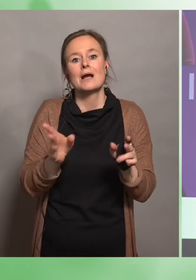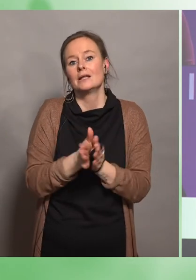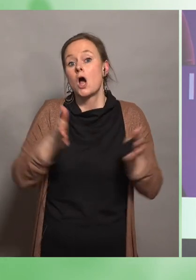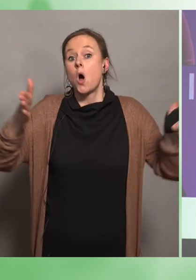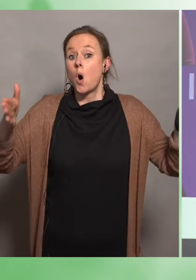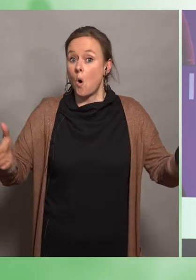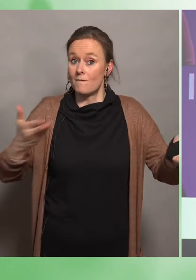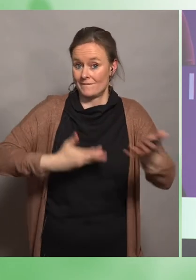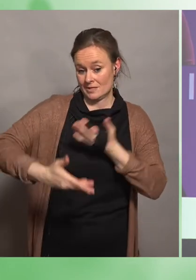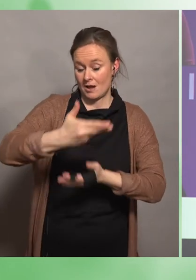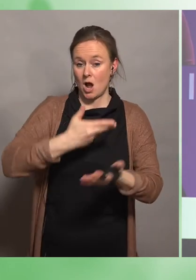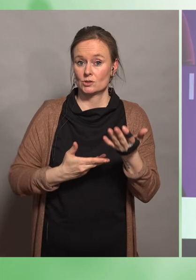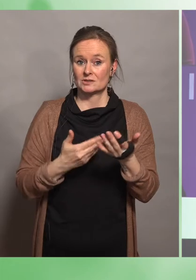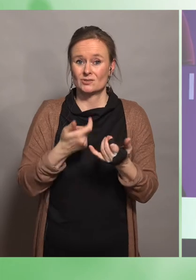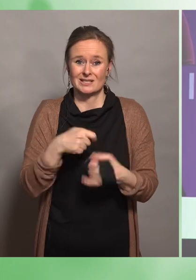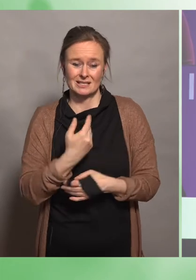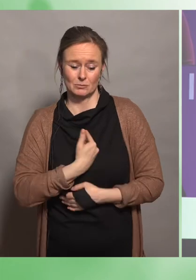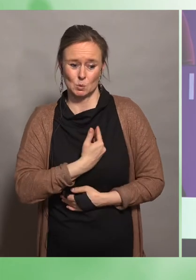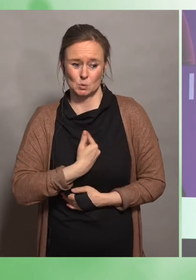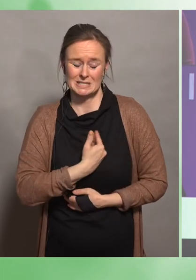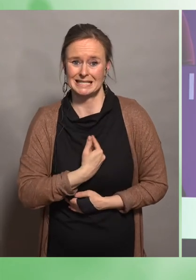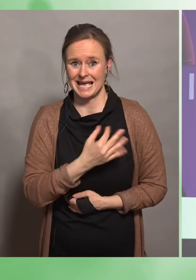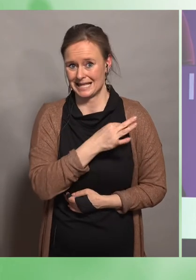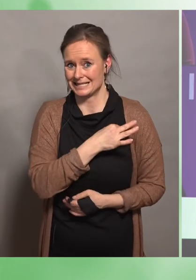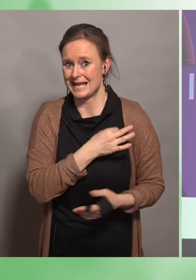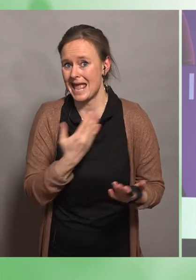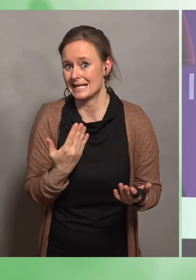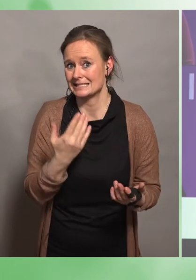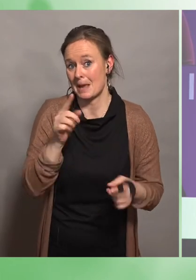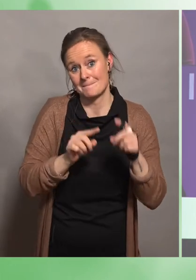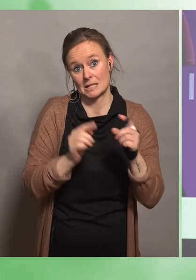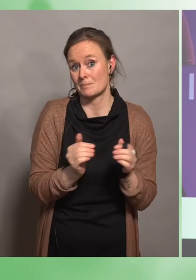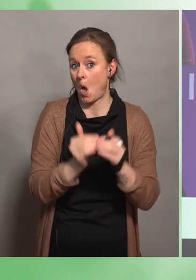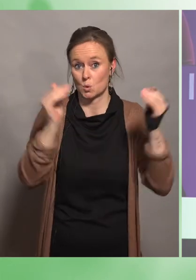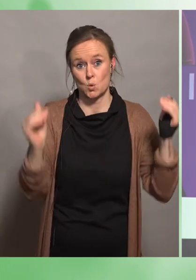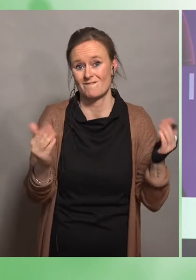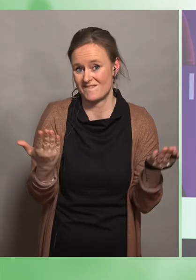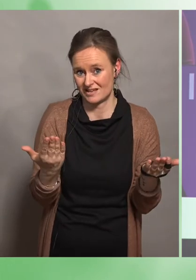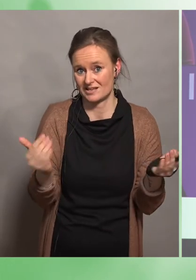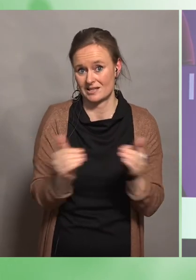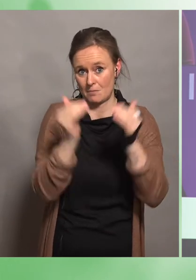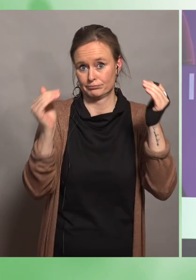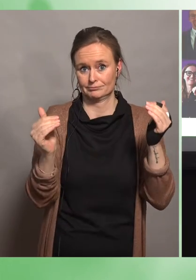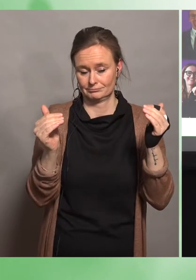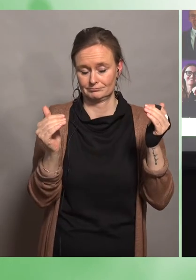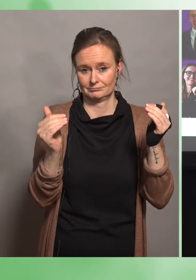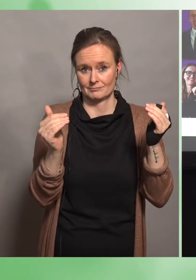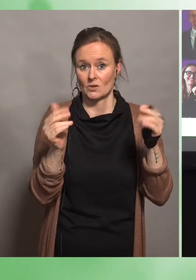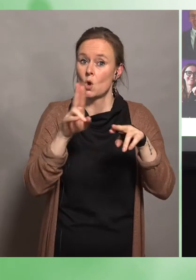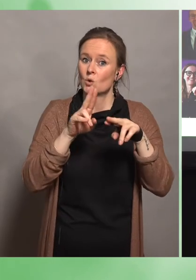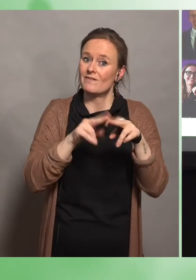gibt Unsicherheiten, es gibt Ängste, es gibt manchmal auch Konflikte. Ja. Und wenn es die Gelegenheit gibt, das